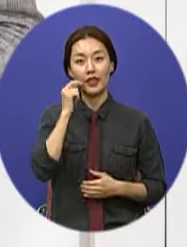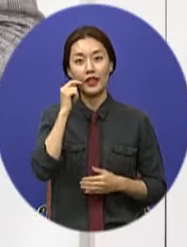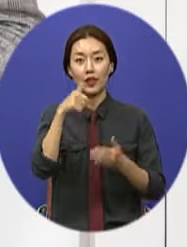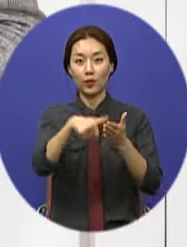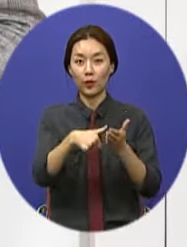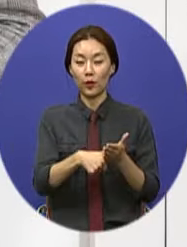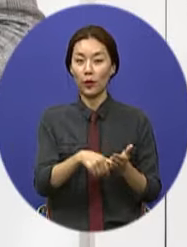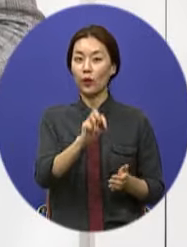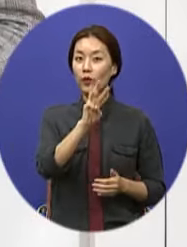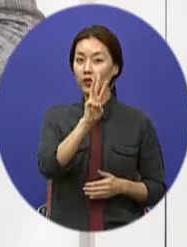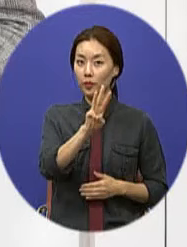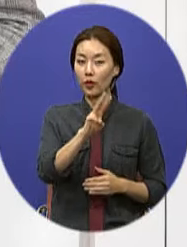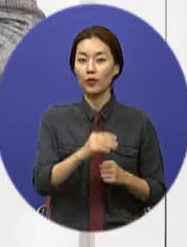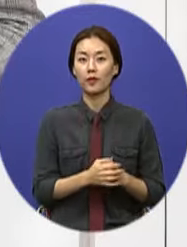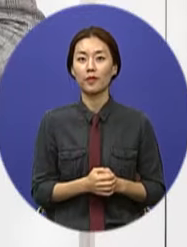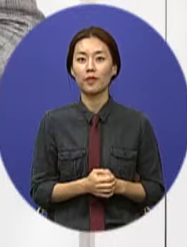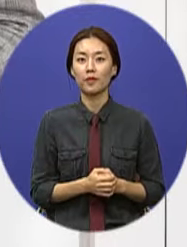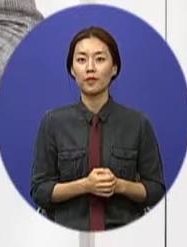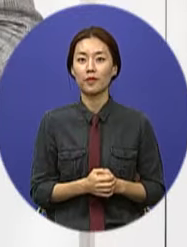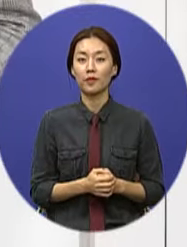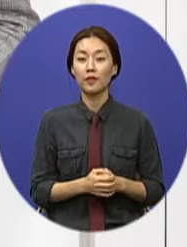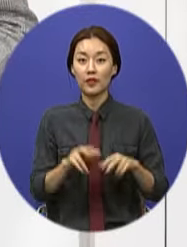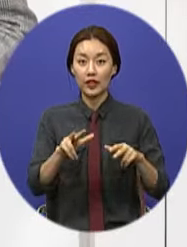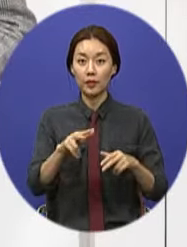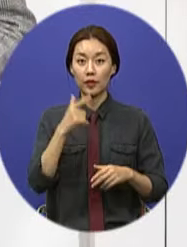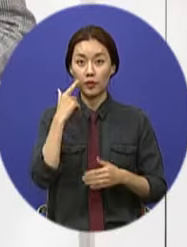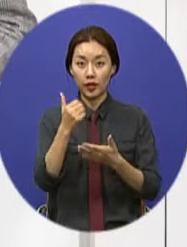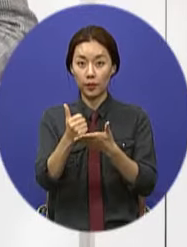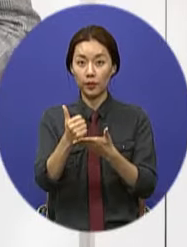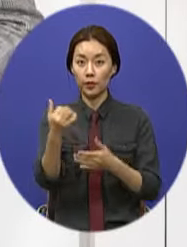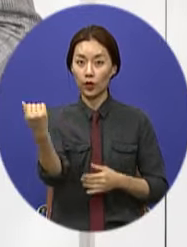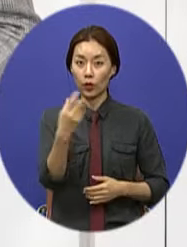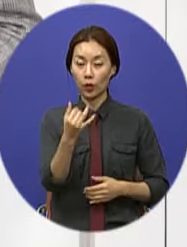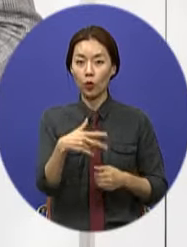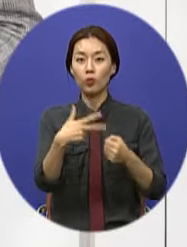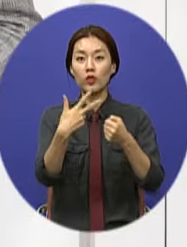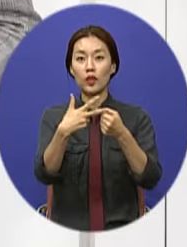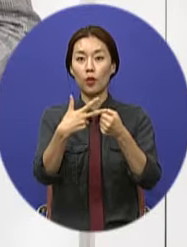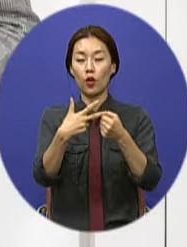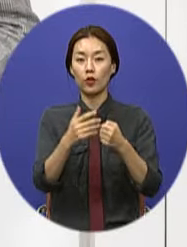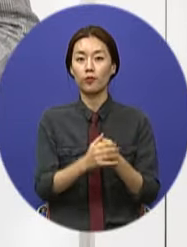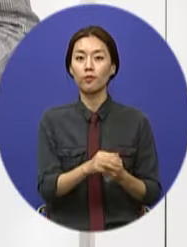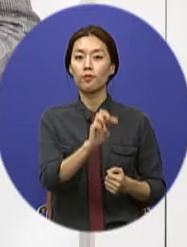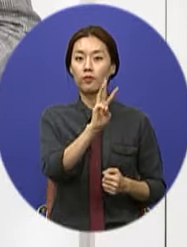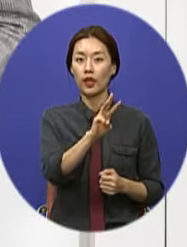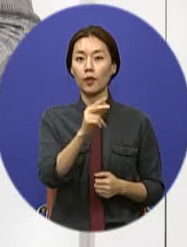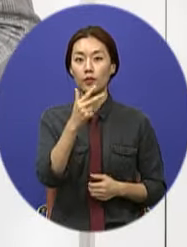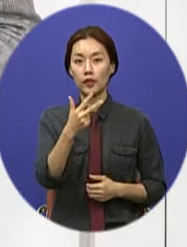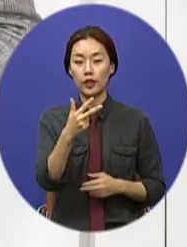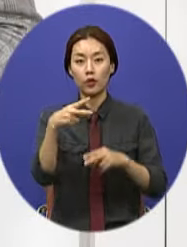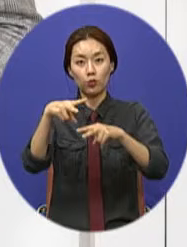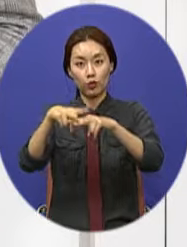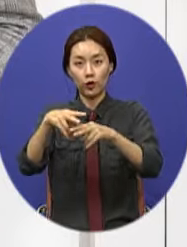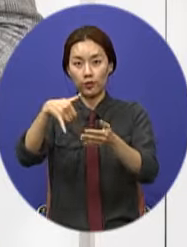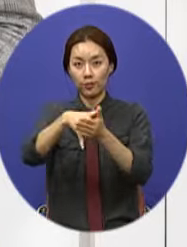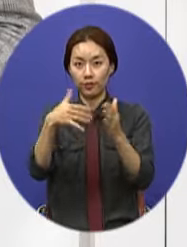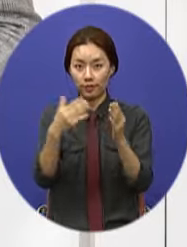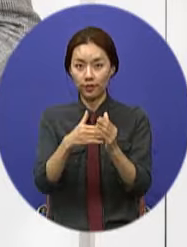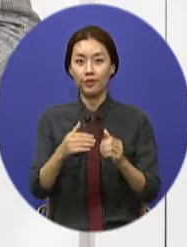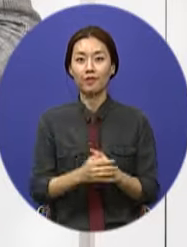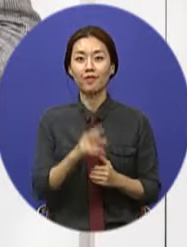인기상 투표 참여는 3번이고요. 우리 아버님은 7번, 7번째 참여자니까 7번 누르시고 우물정자 누르시면